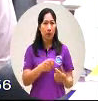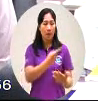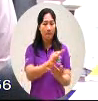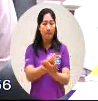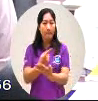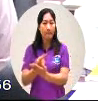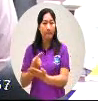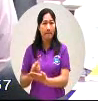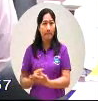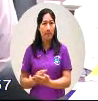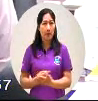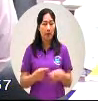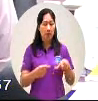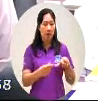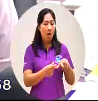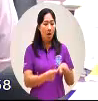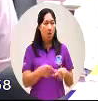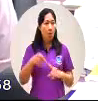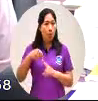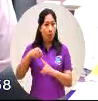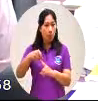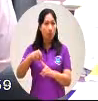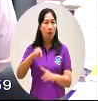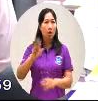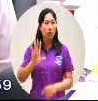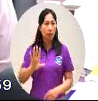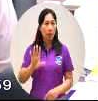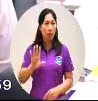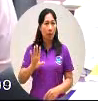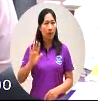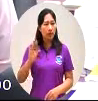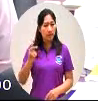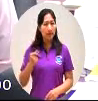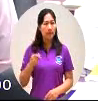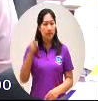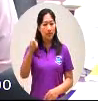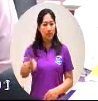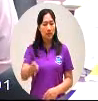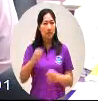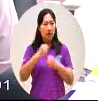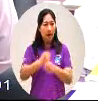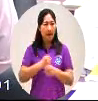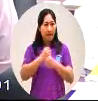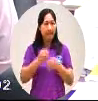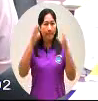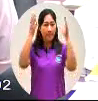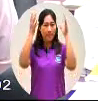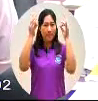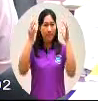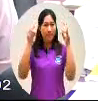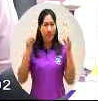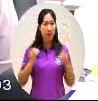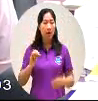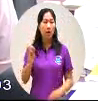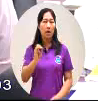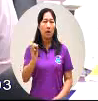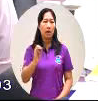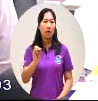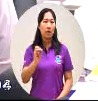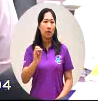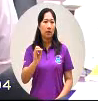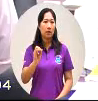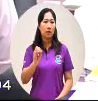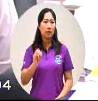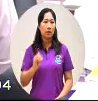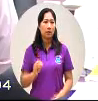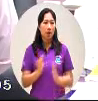有公车，唯一纳马夏到现在是还没有，我不知道桃园有